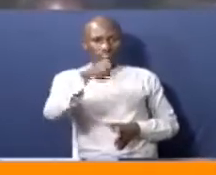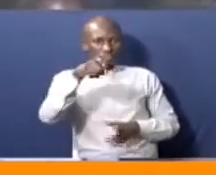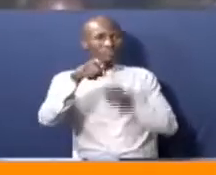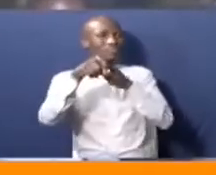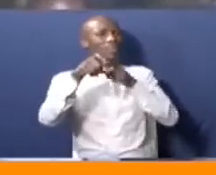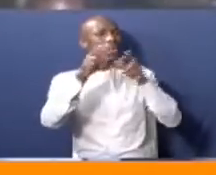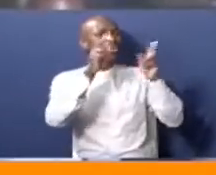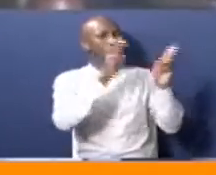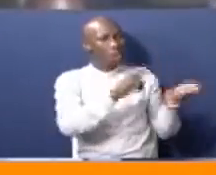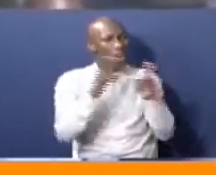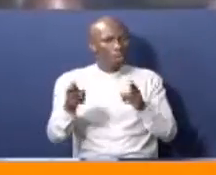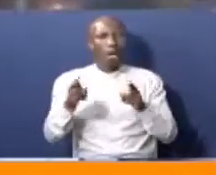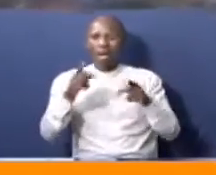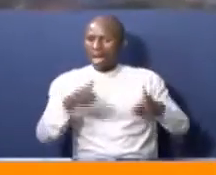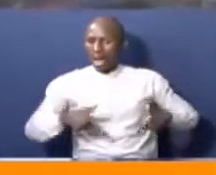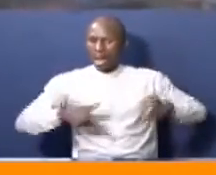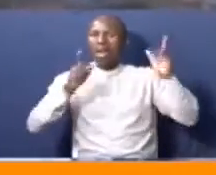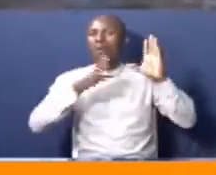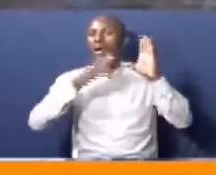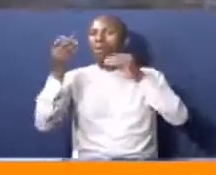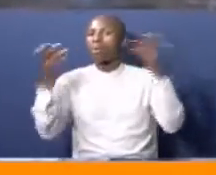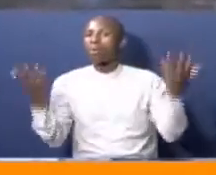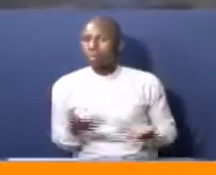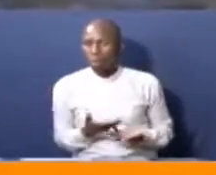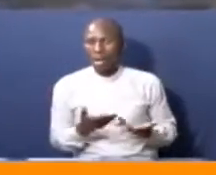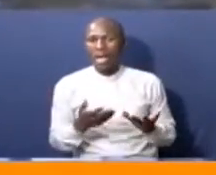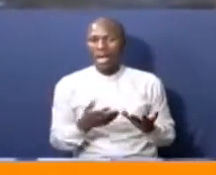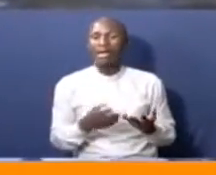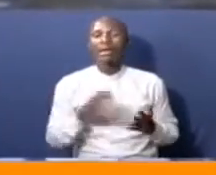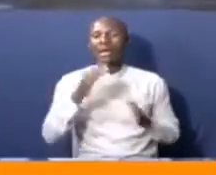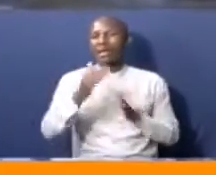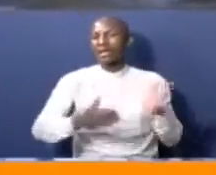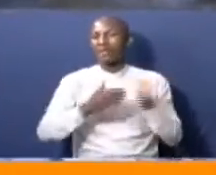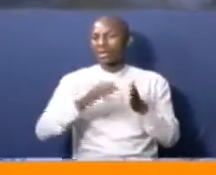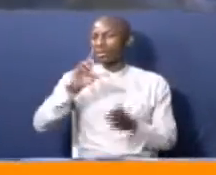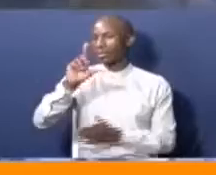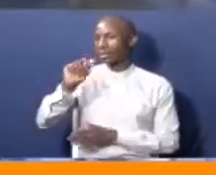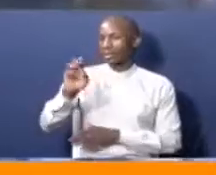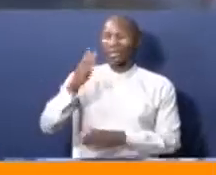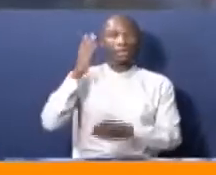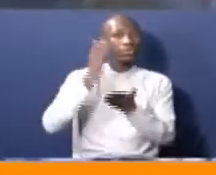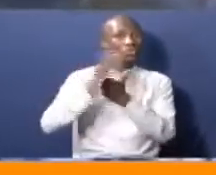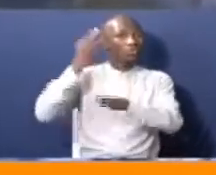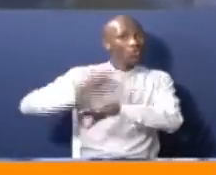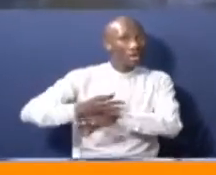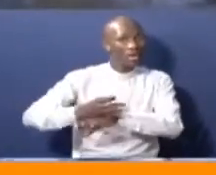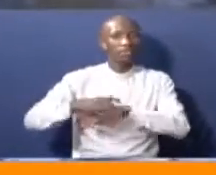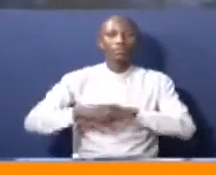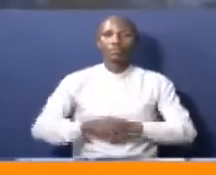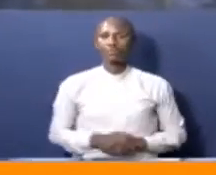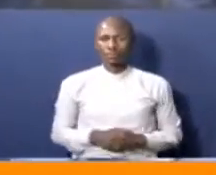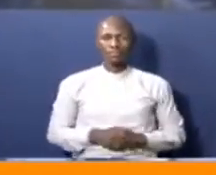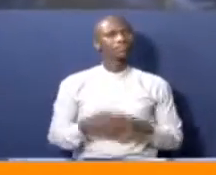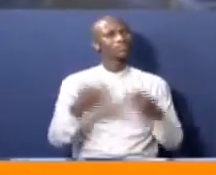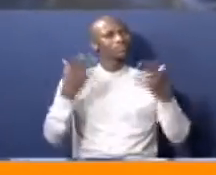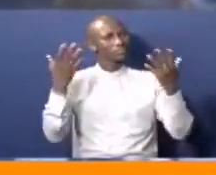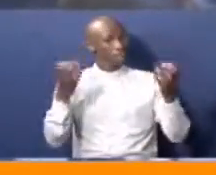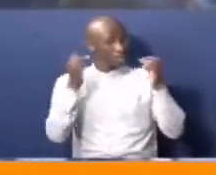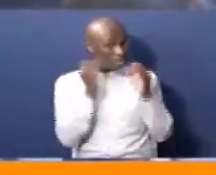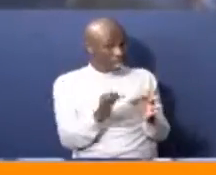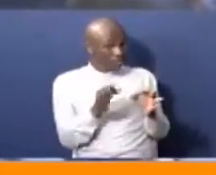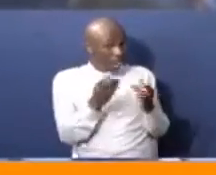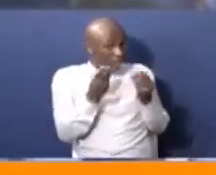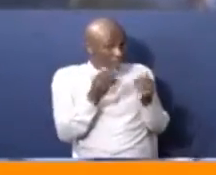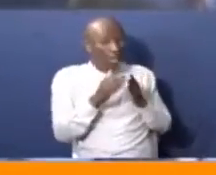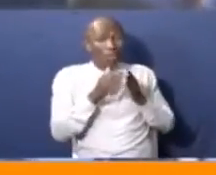kawaida aruhusiwe hata kwenda kwa ziwa Naivasha. Ni kweli si ni kweli? Yaani kama hutoe pesa